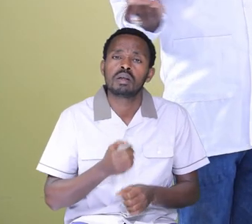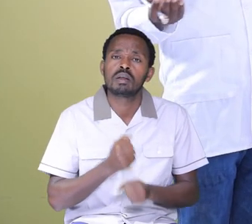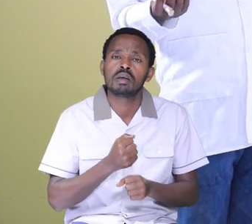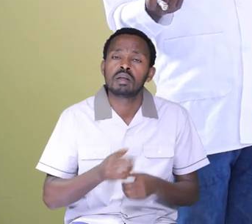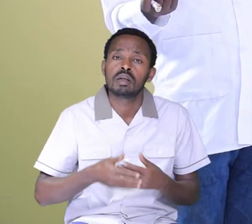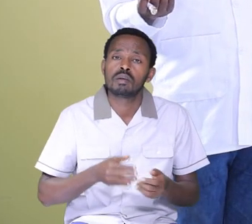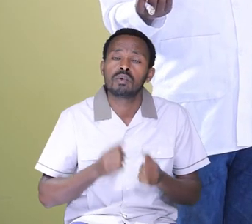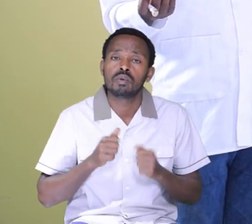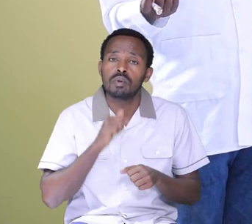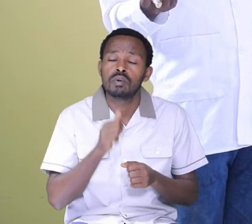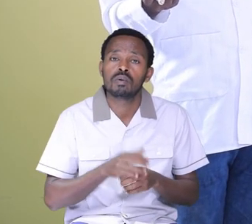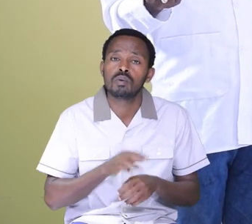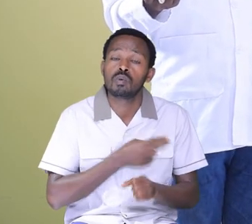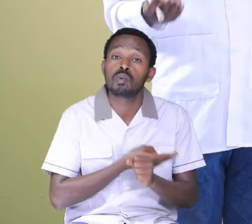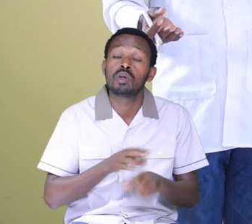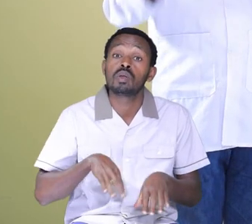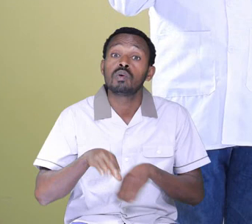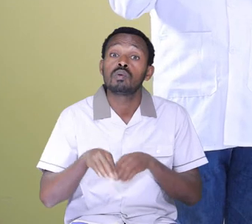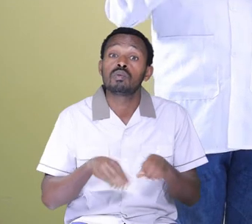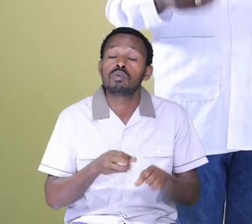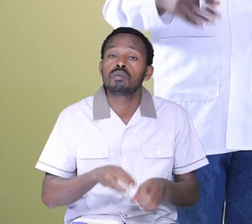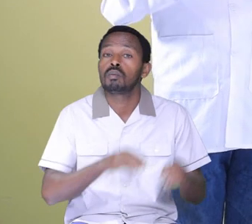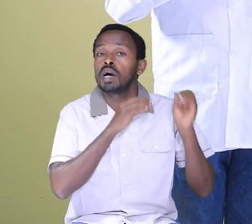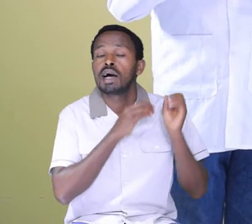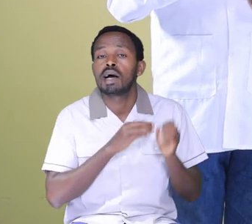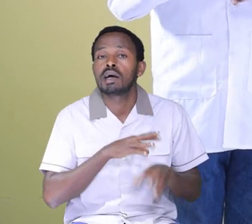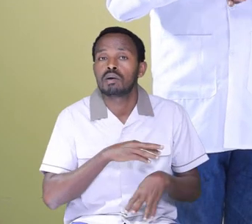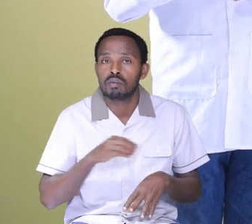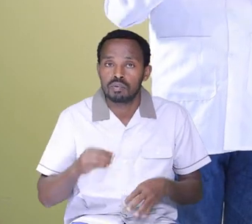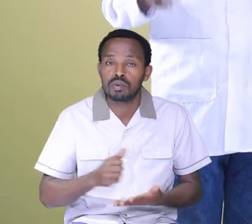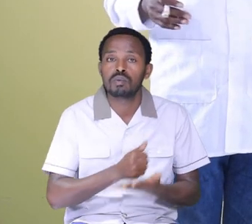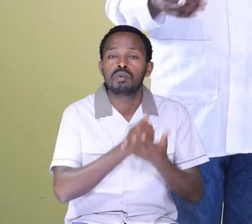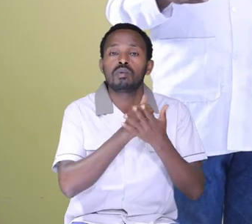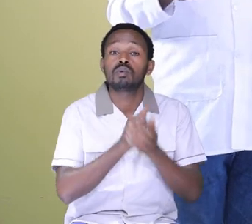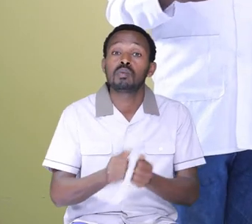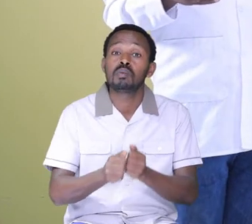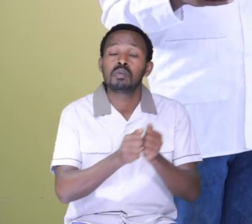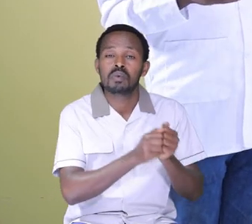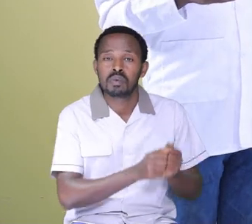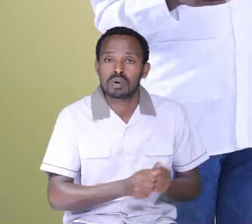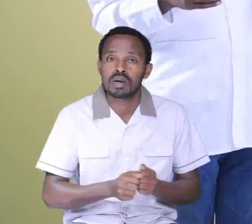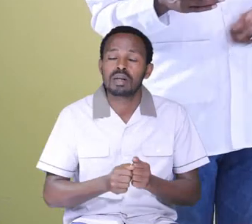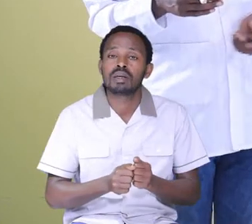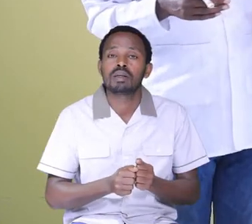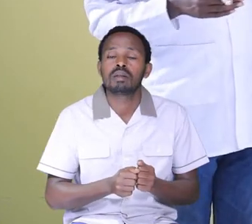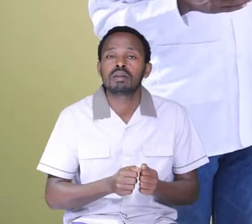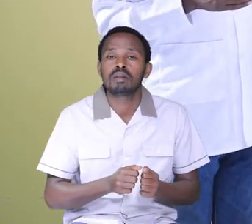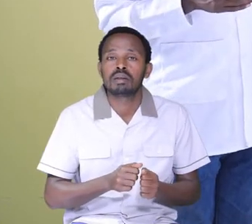Kana jechuun humni sochooftuu ba'aa fi utubduun wal malee hin deemanii jechuudha.